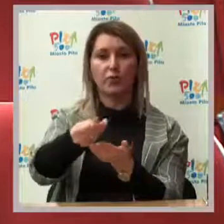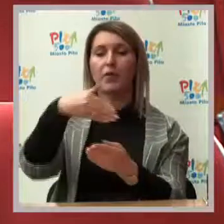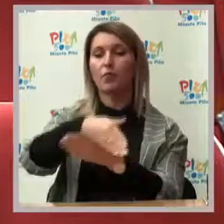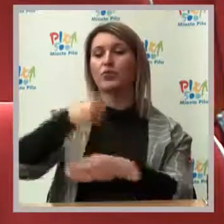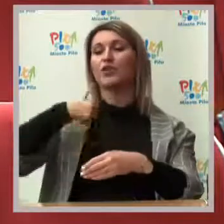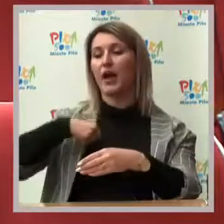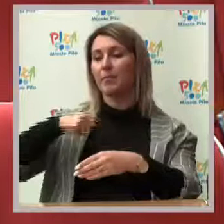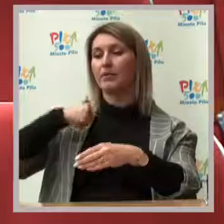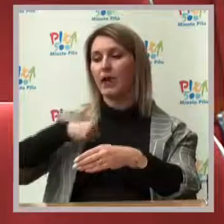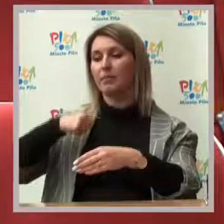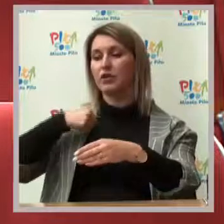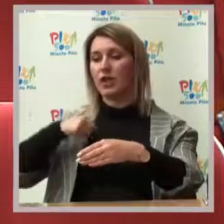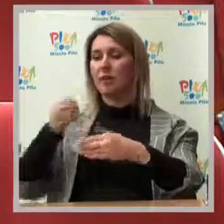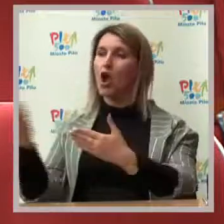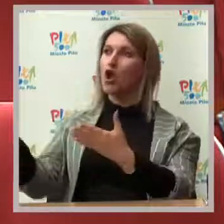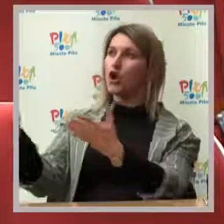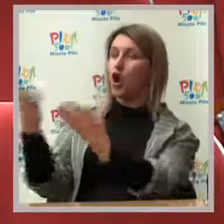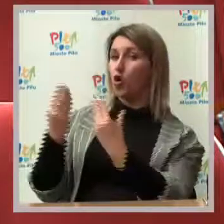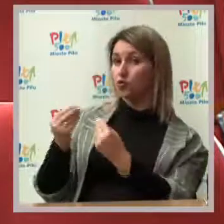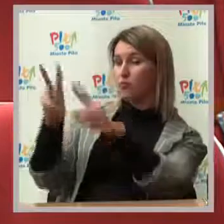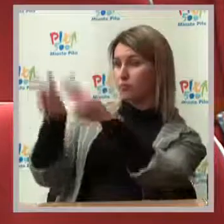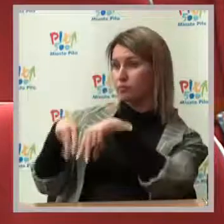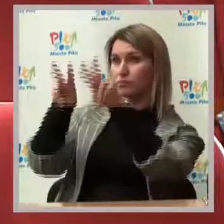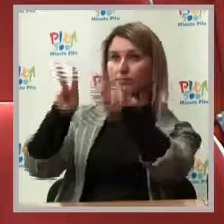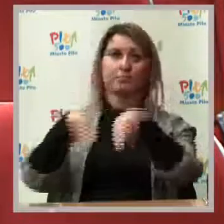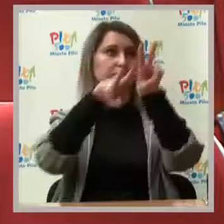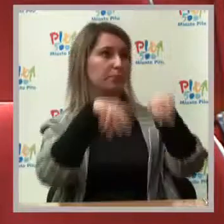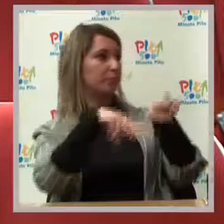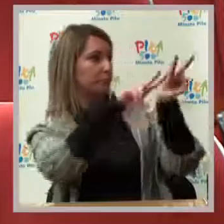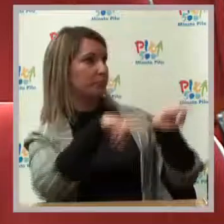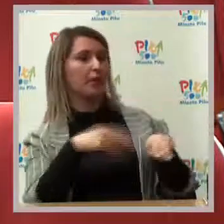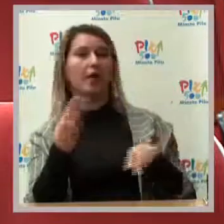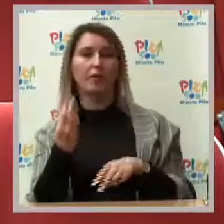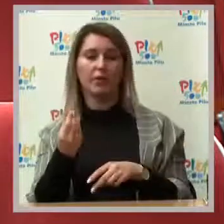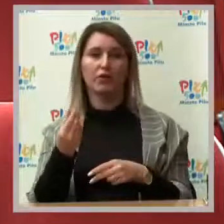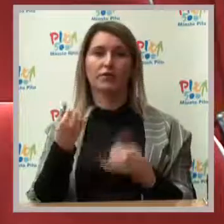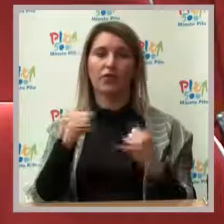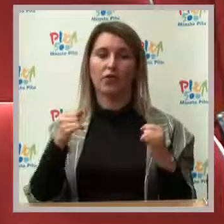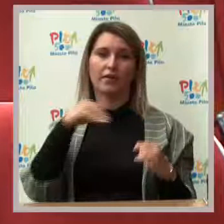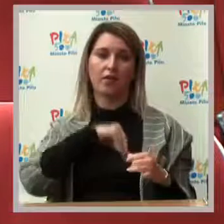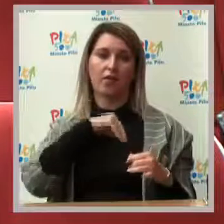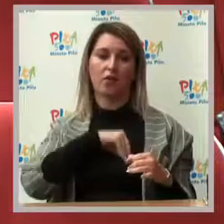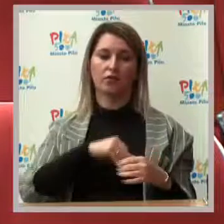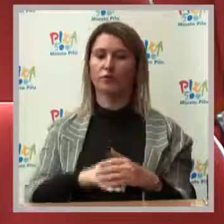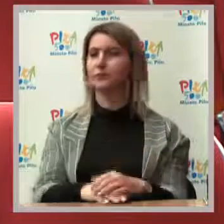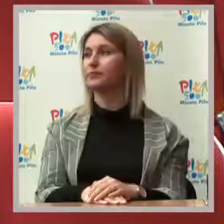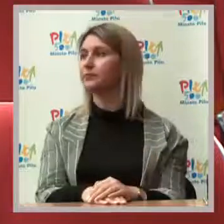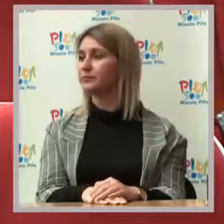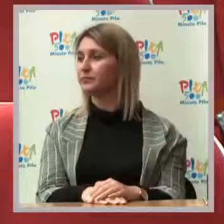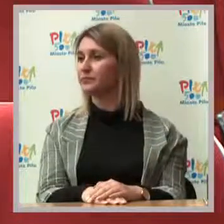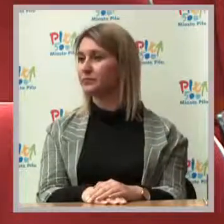po zrealizowaniu projektów danych zakresów rzeczowych składamy wnioski o płatność i te pieniądze do